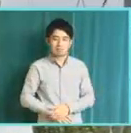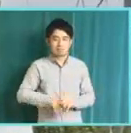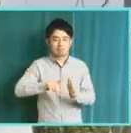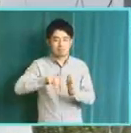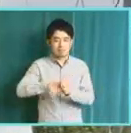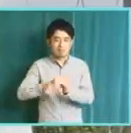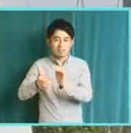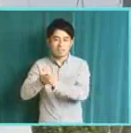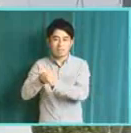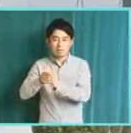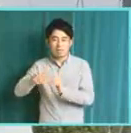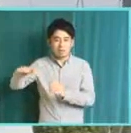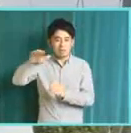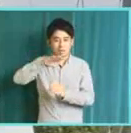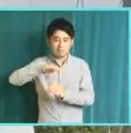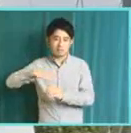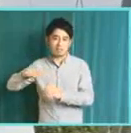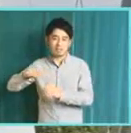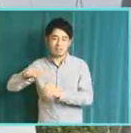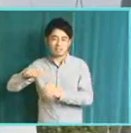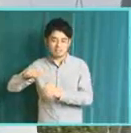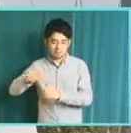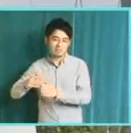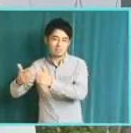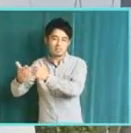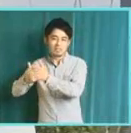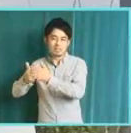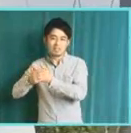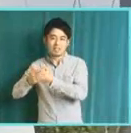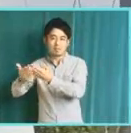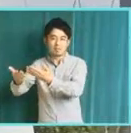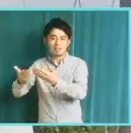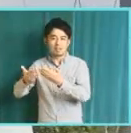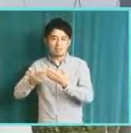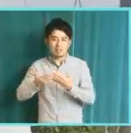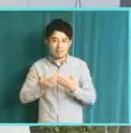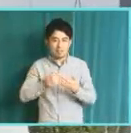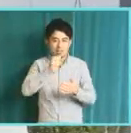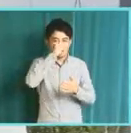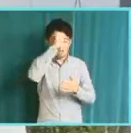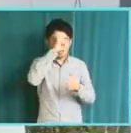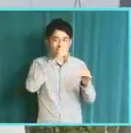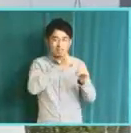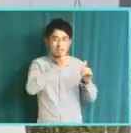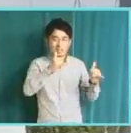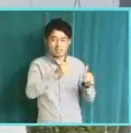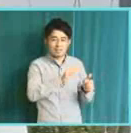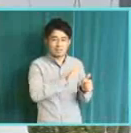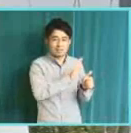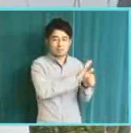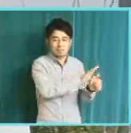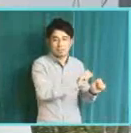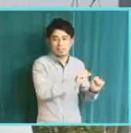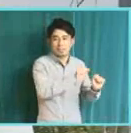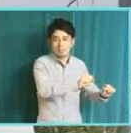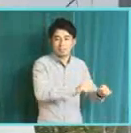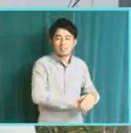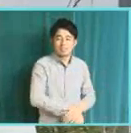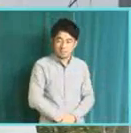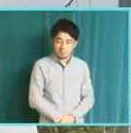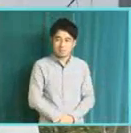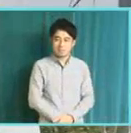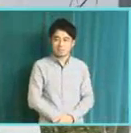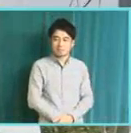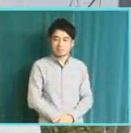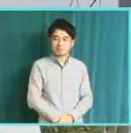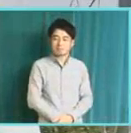ういう時は同じ働いている仲間と助け合ってサポートしてもらって、そうやってなんていうの、